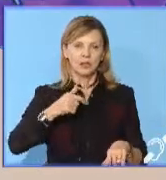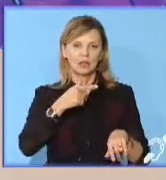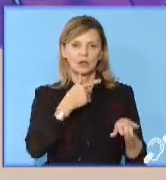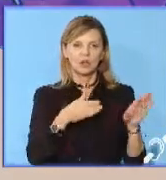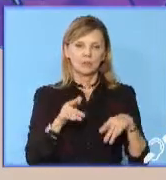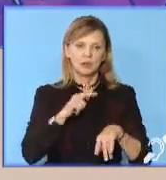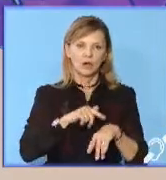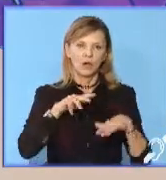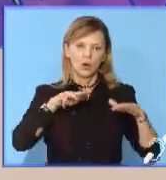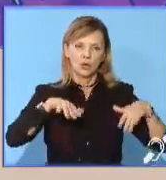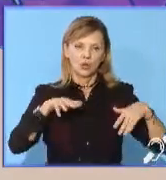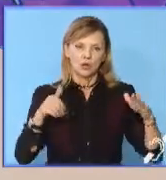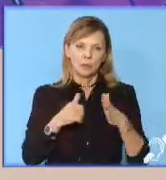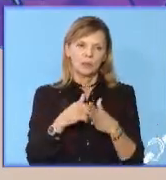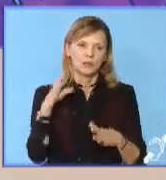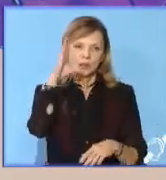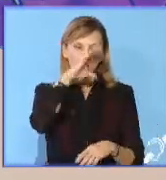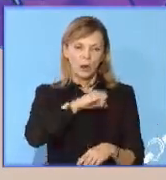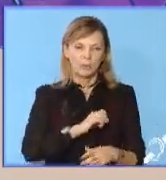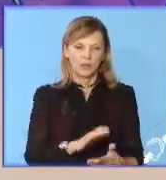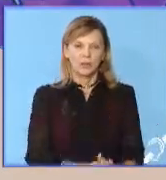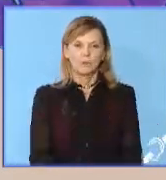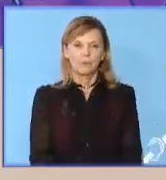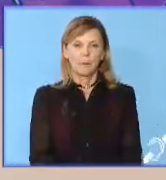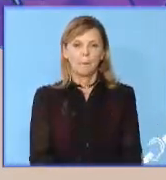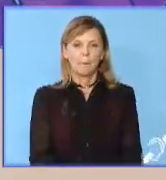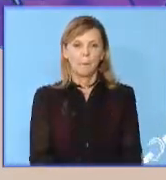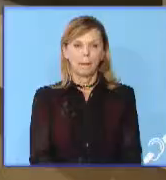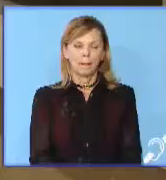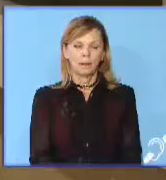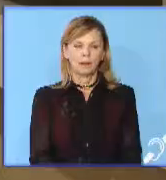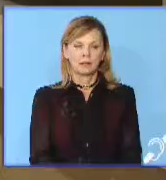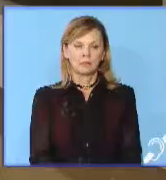ora 19 până la miezul nopții.